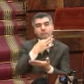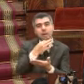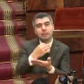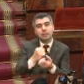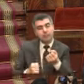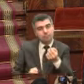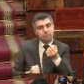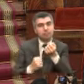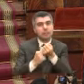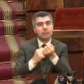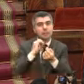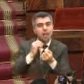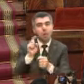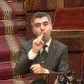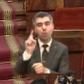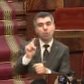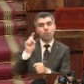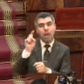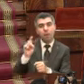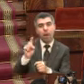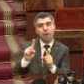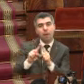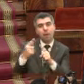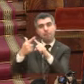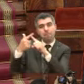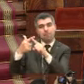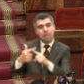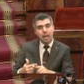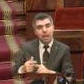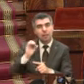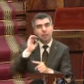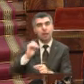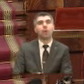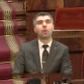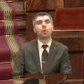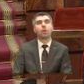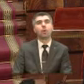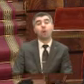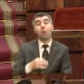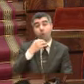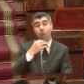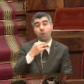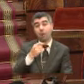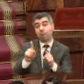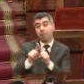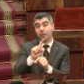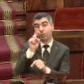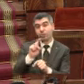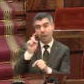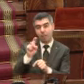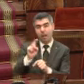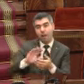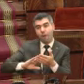نسبة مساهمة الجماعات الترابية المستفيدة من صندوق الجماعات من الفيضانات، لأن هذه الجماعات عاجزة عن